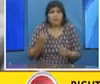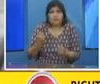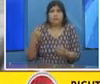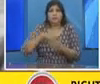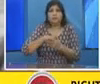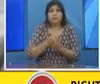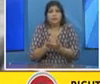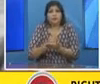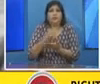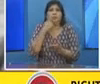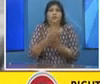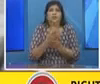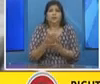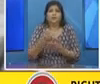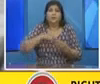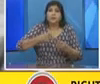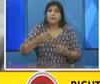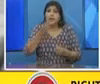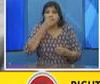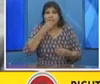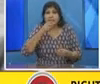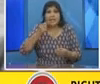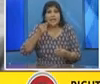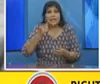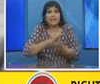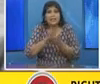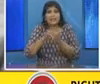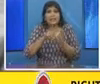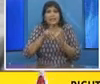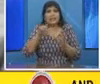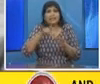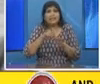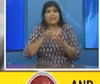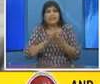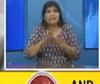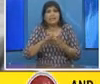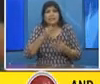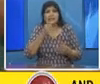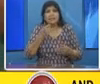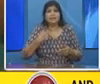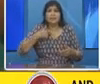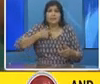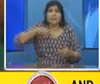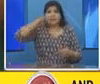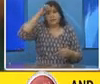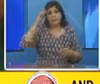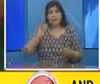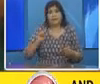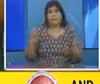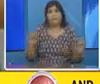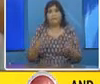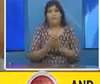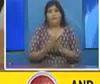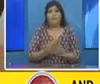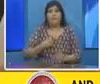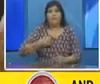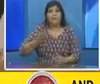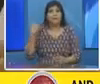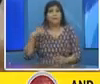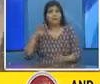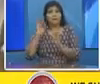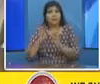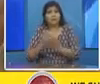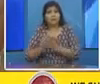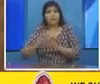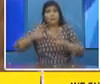और इम्यूनिटी बढ़ाने वाले चीजों का संबंध हमारे देश से हमें इनकी खासियत विश्व